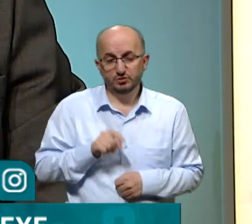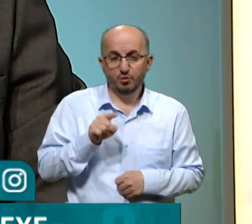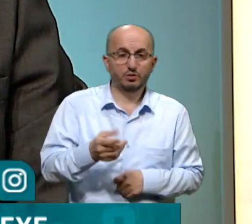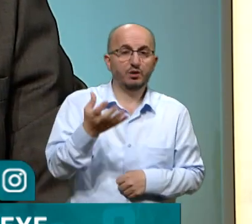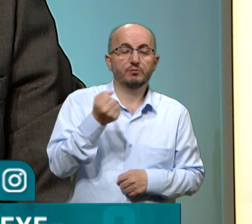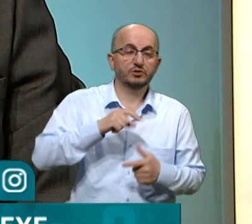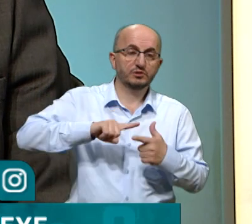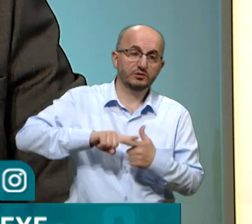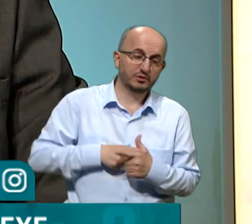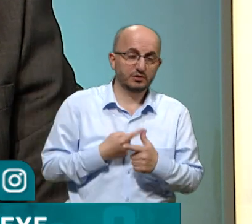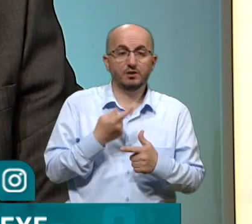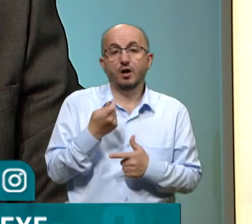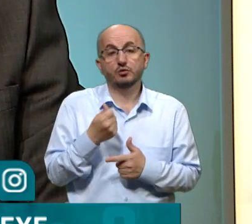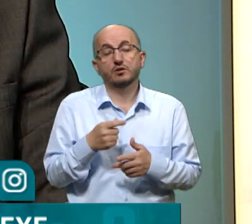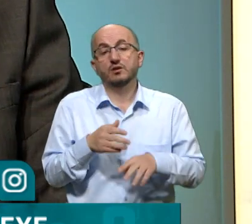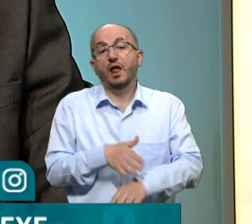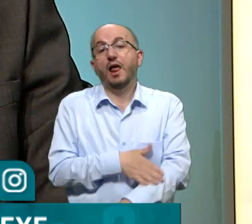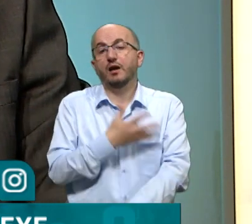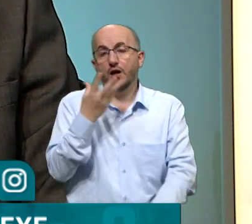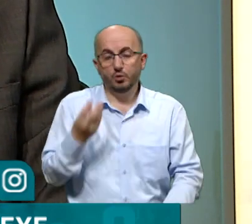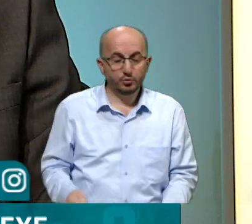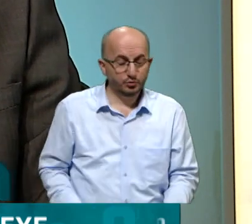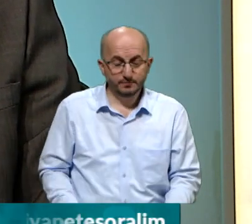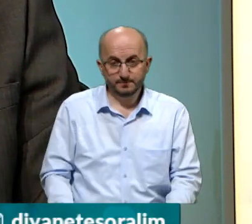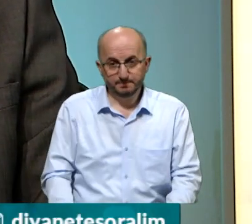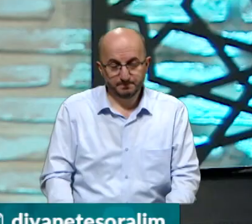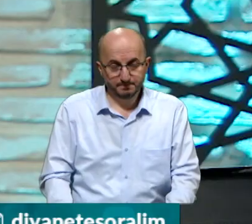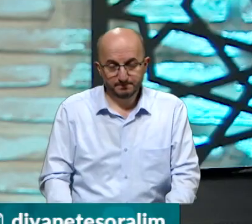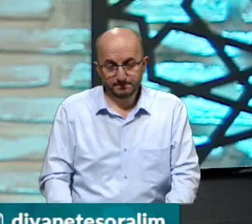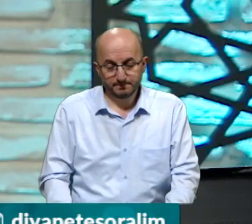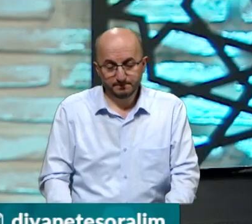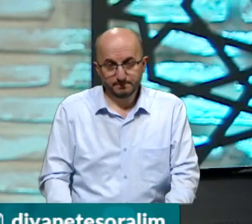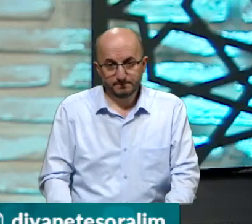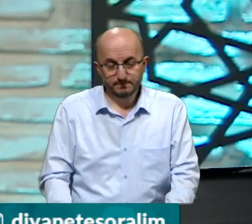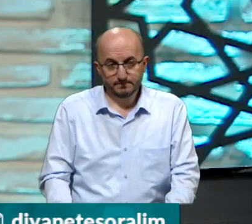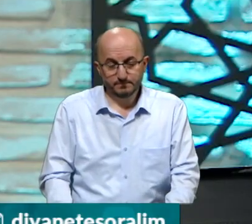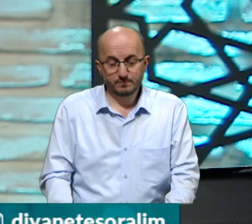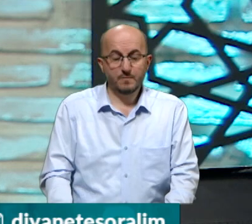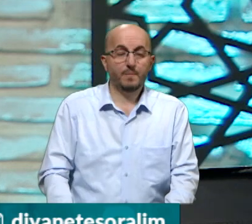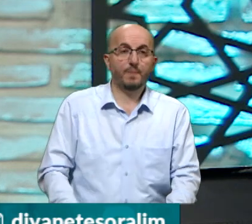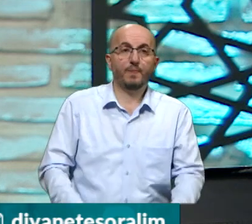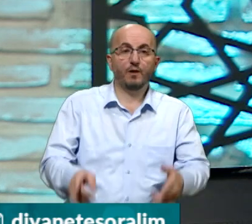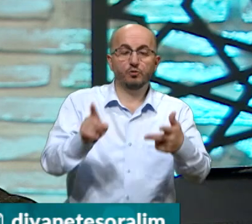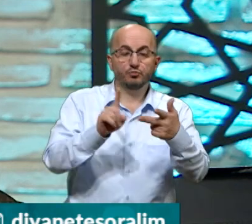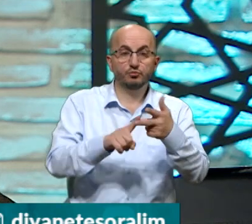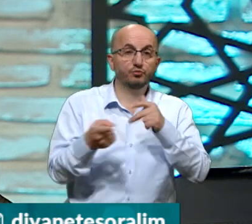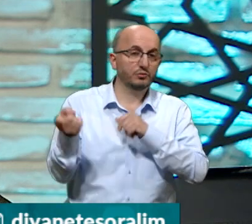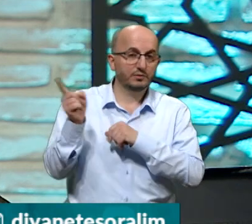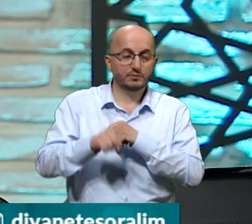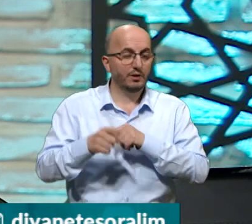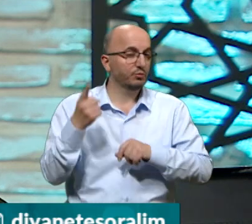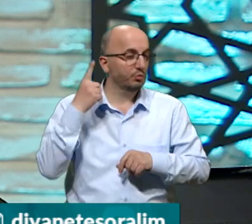almış olduğu kira ücreti de helal olur ev alır Belki bu soruyu ben gün içerisinde üçüncü kez